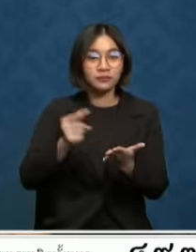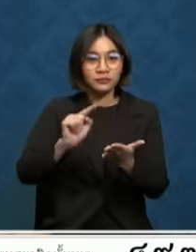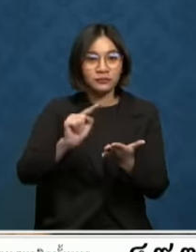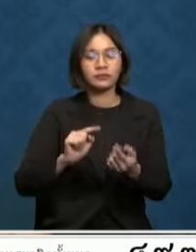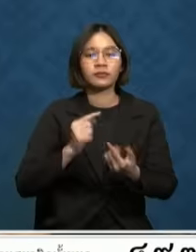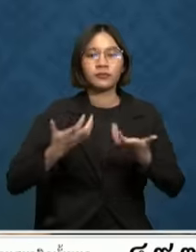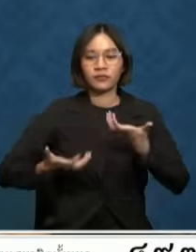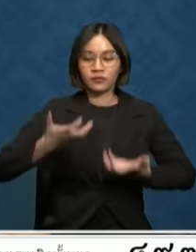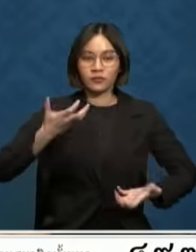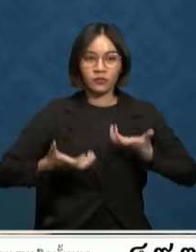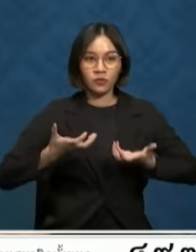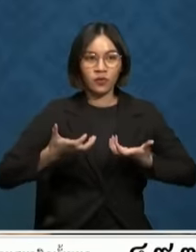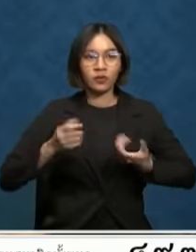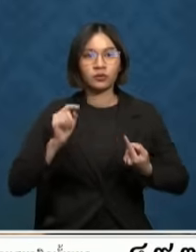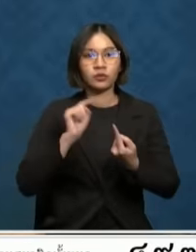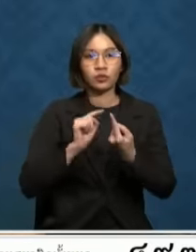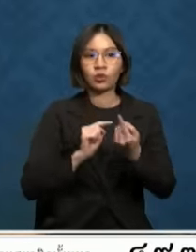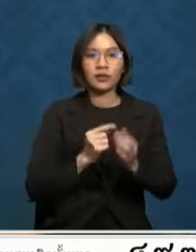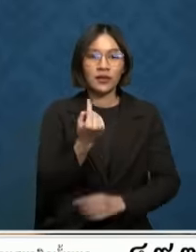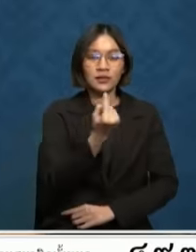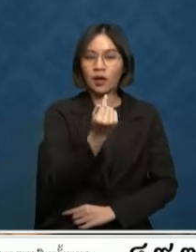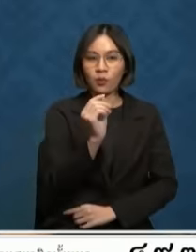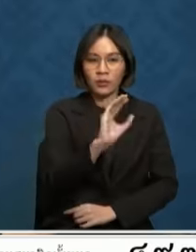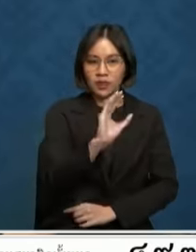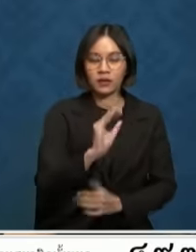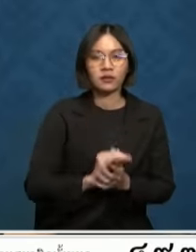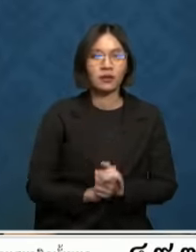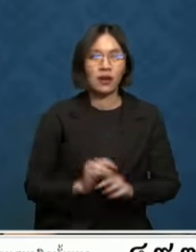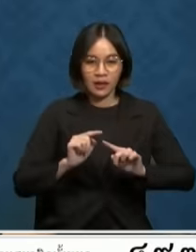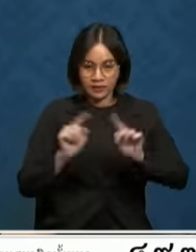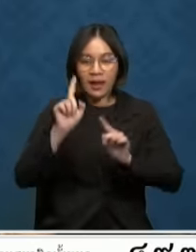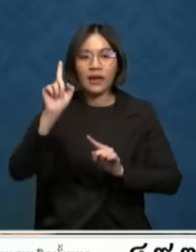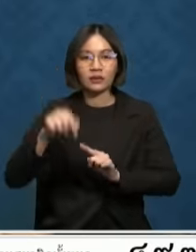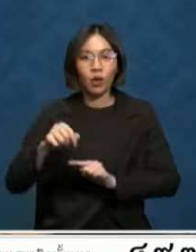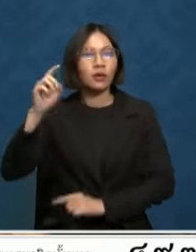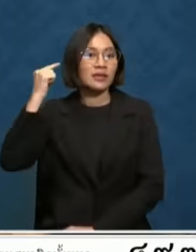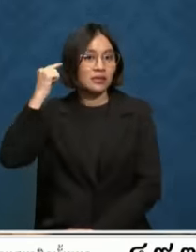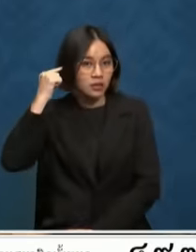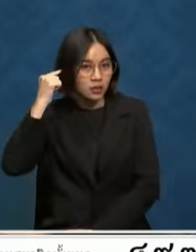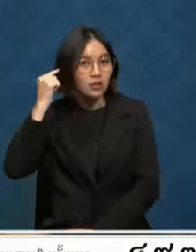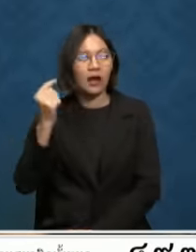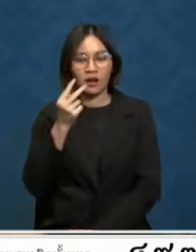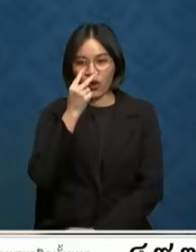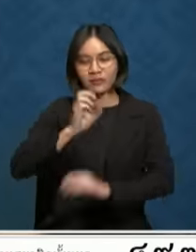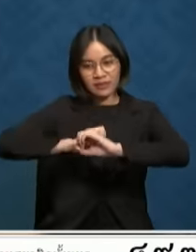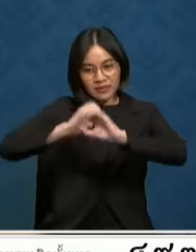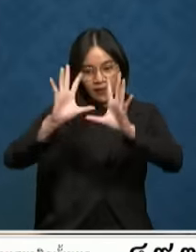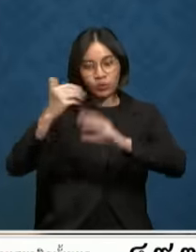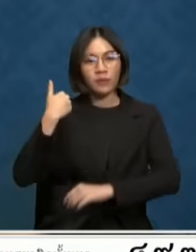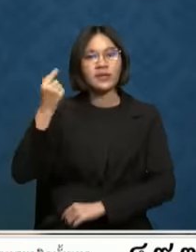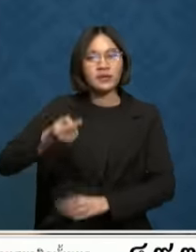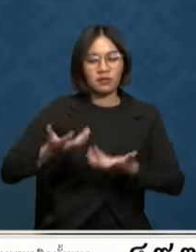ยุติธรรมต้องไม่เพียงแต่เกิดขึ้นเท่านั้นแต่ต้องถูกเชื่อและเห็นว่าเกิดขึ้น